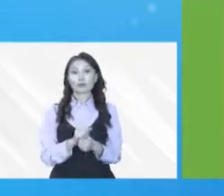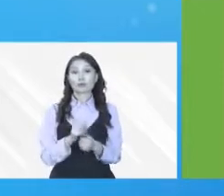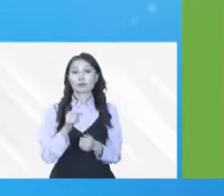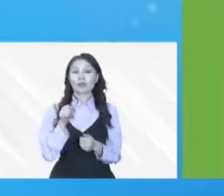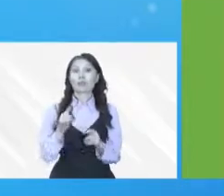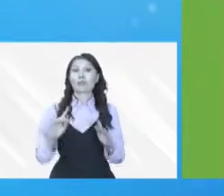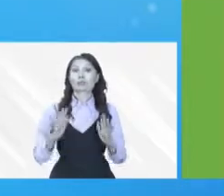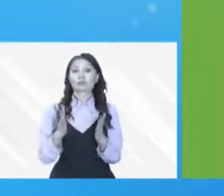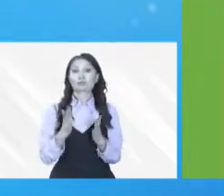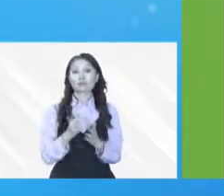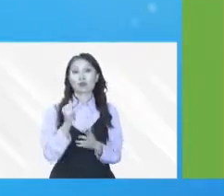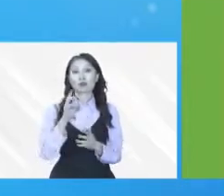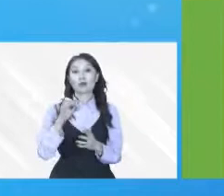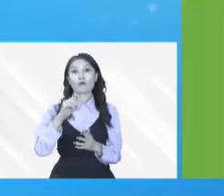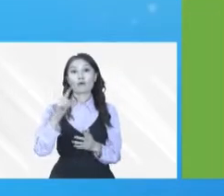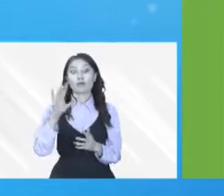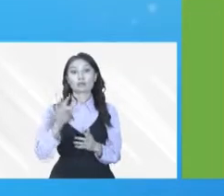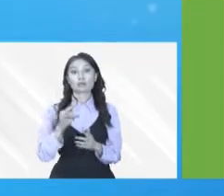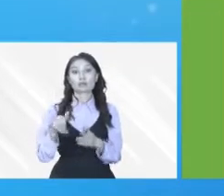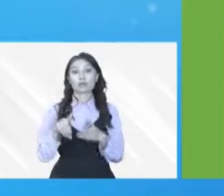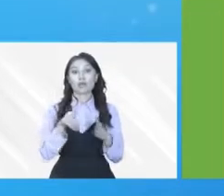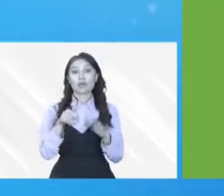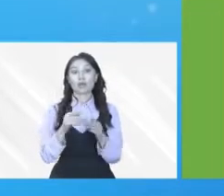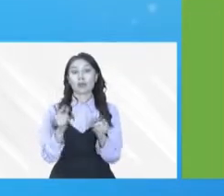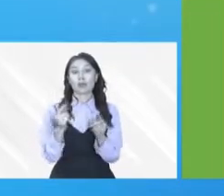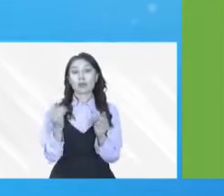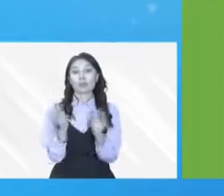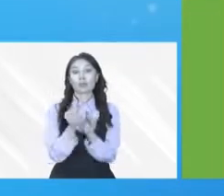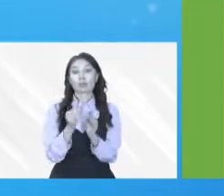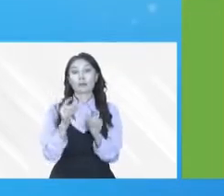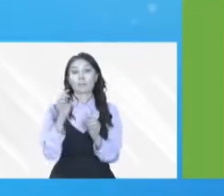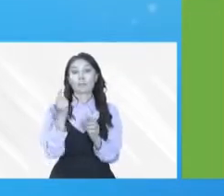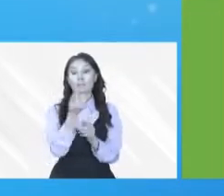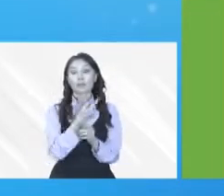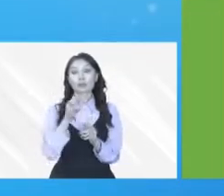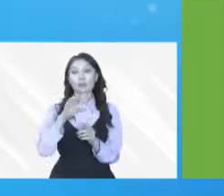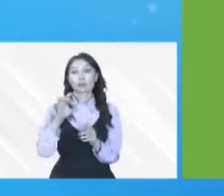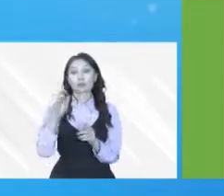Оно происходит во время анафазы путем укорочения микротрубочек, связанных с кинетохорами.